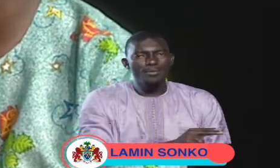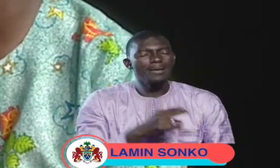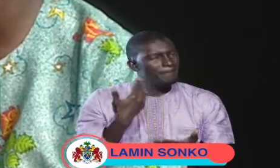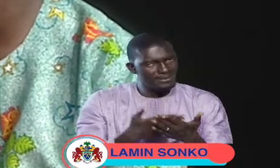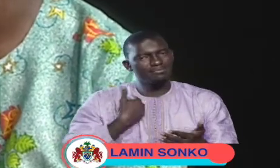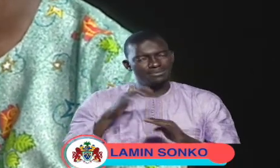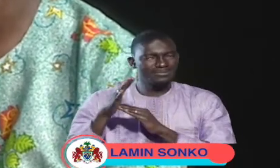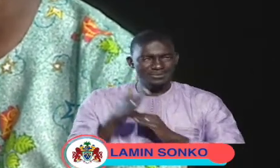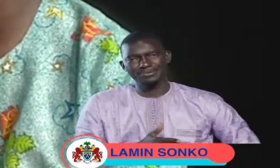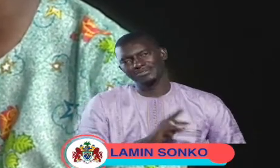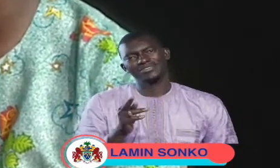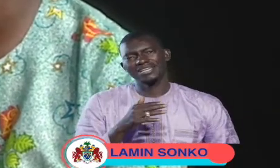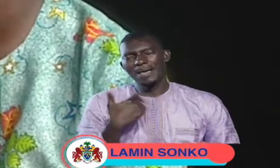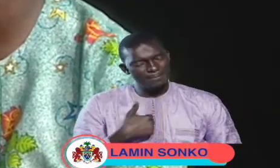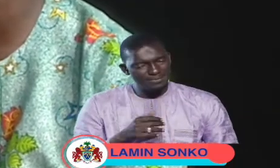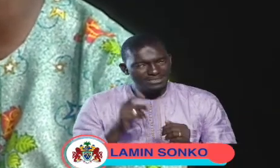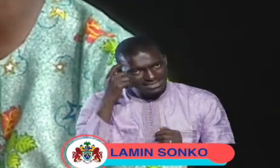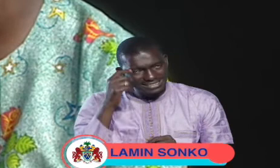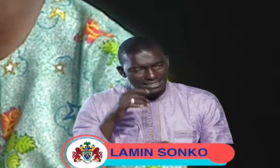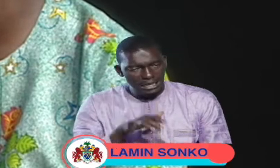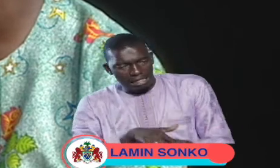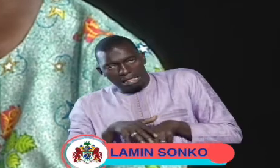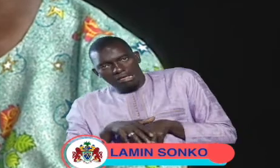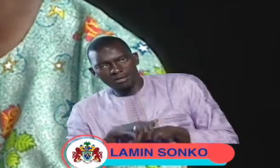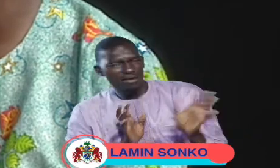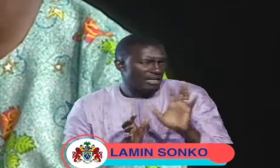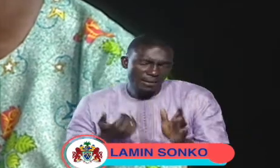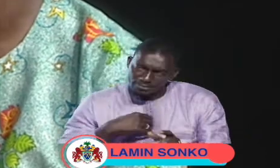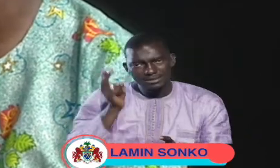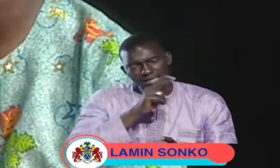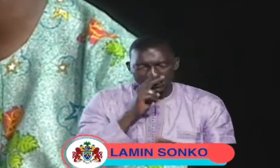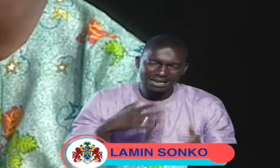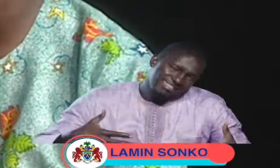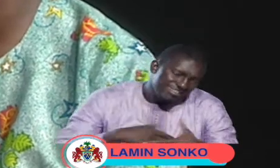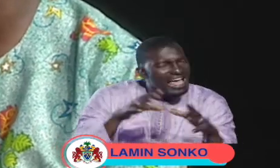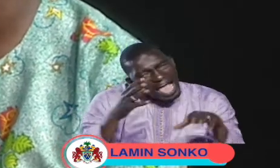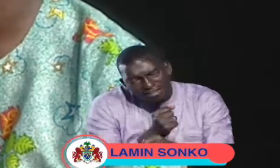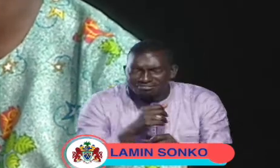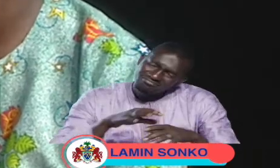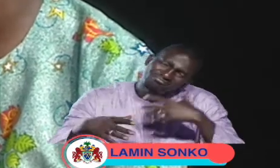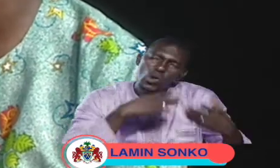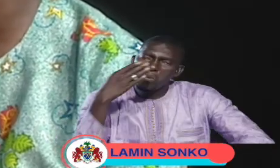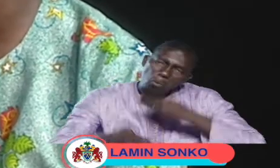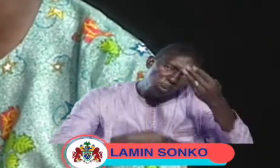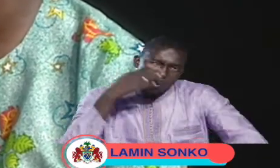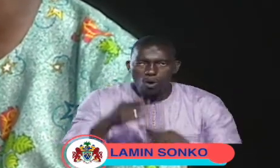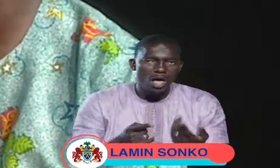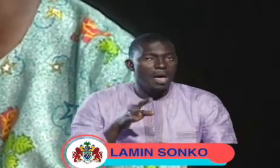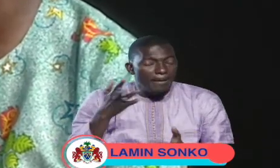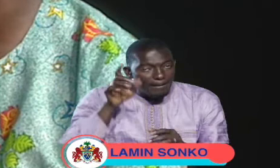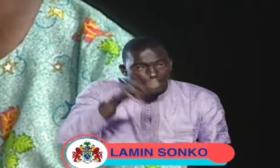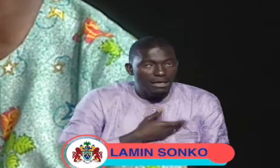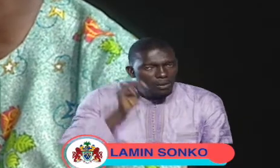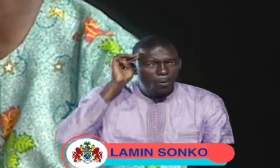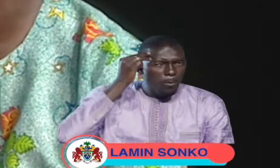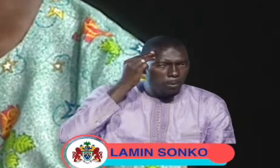ode health da nga gis ne mën nga am mental health problem bi o psychosocial problem lolu boko amé da nga gis ne sa